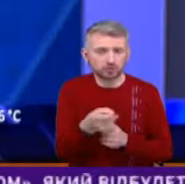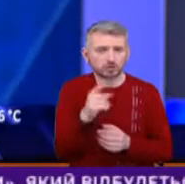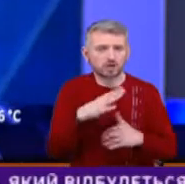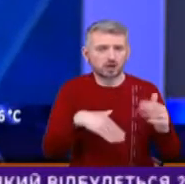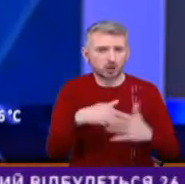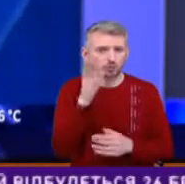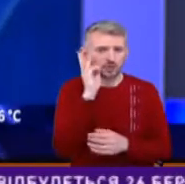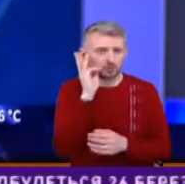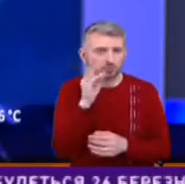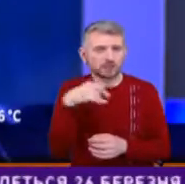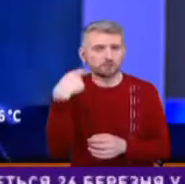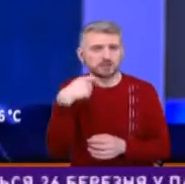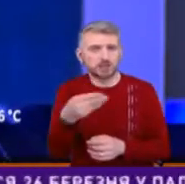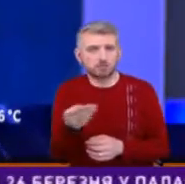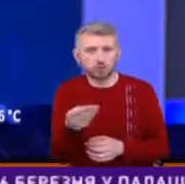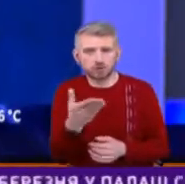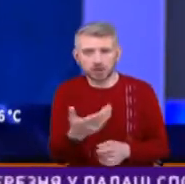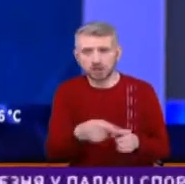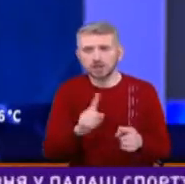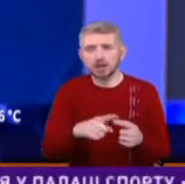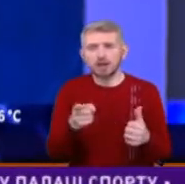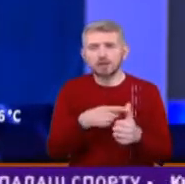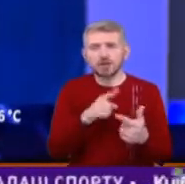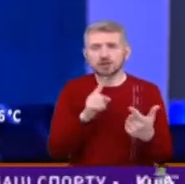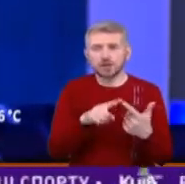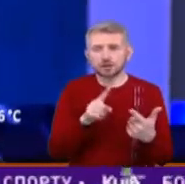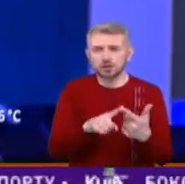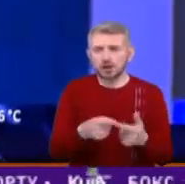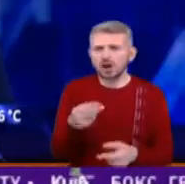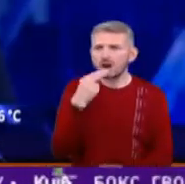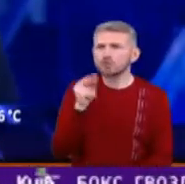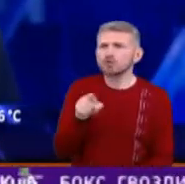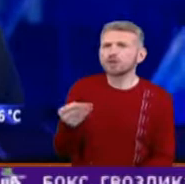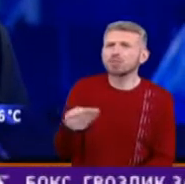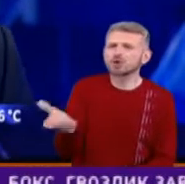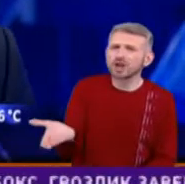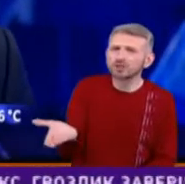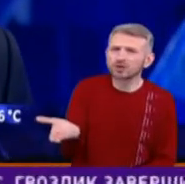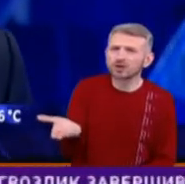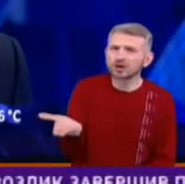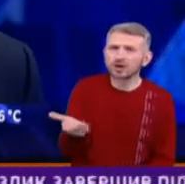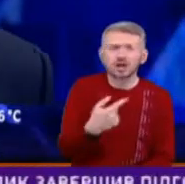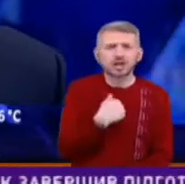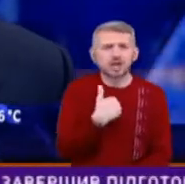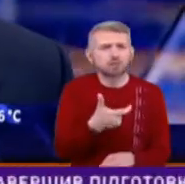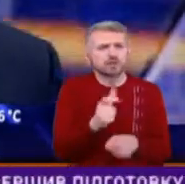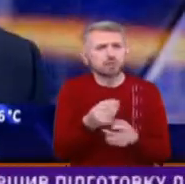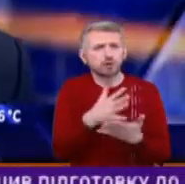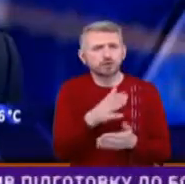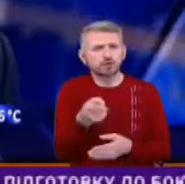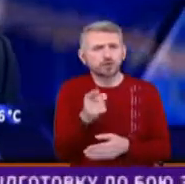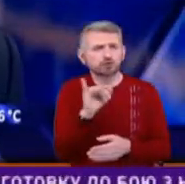кадрових дипломатів і президента Порошенка. Це перше. А друге, я б не переоцінювала історію з тим,